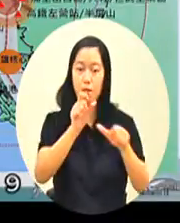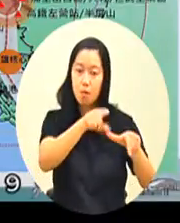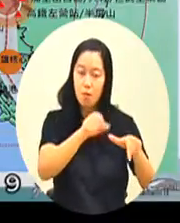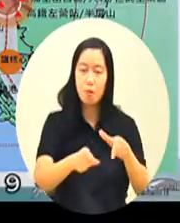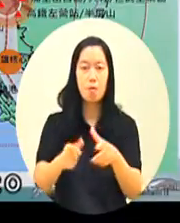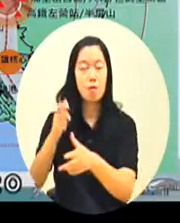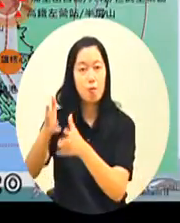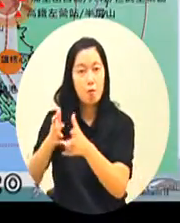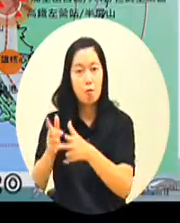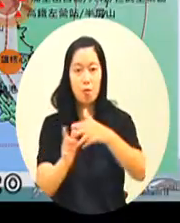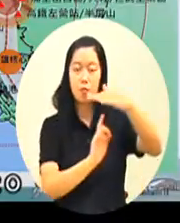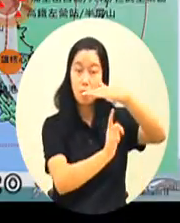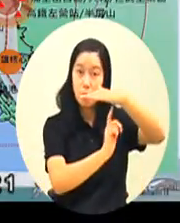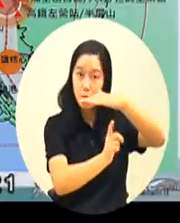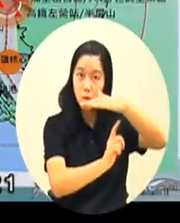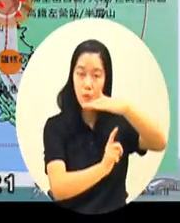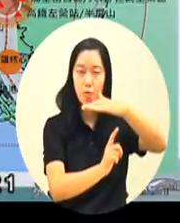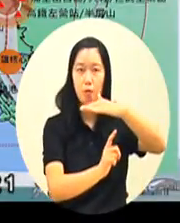们的